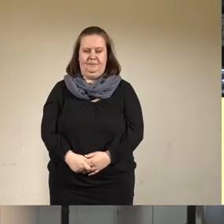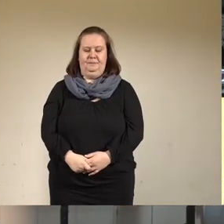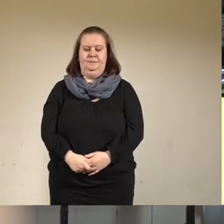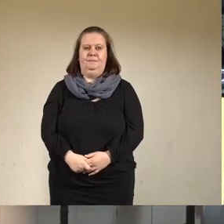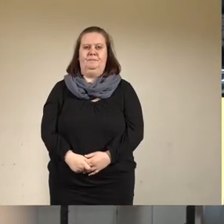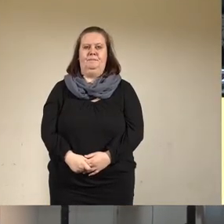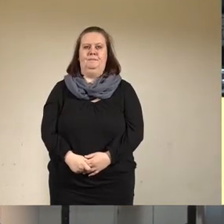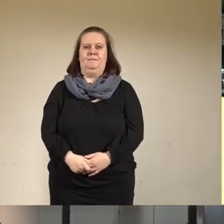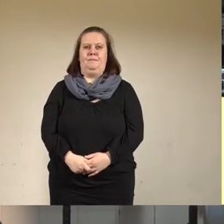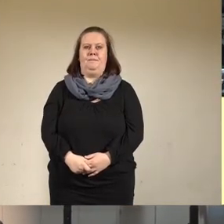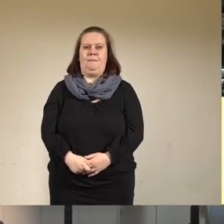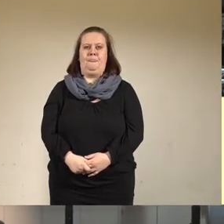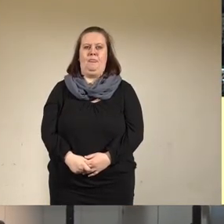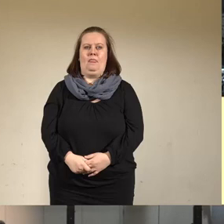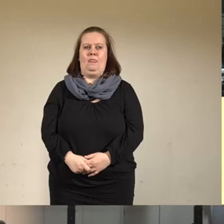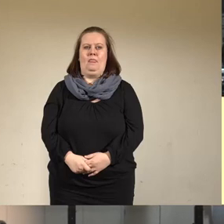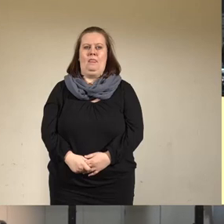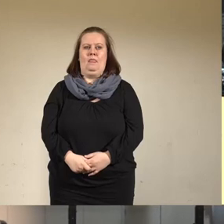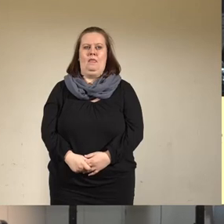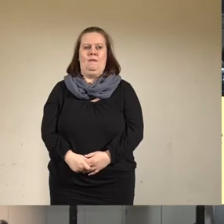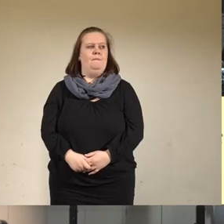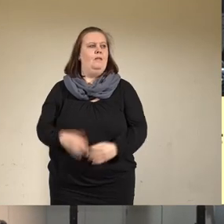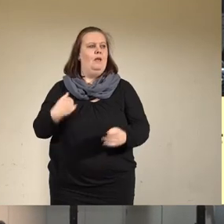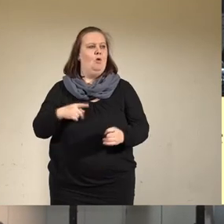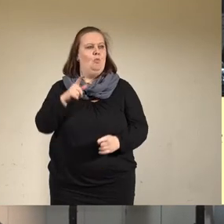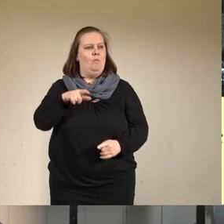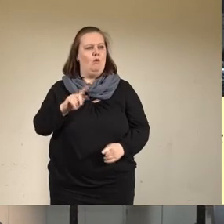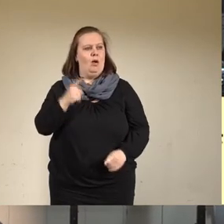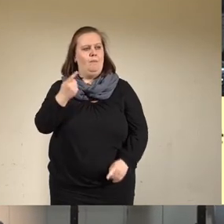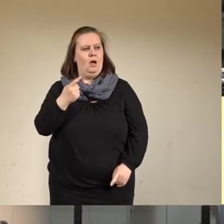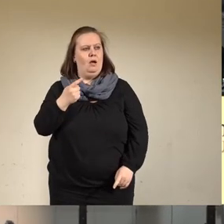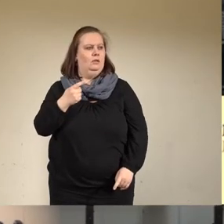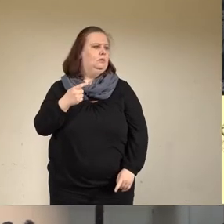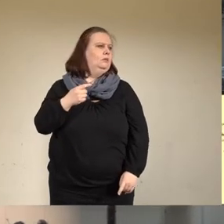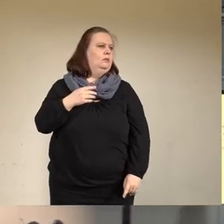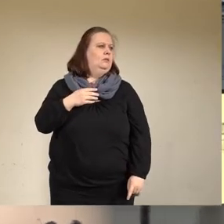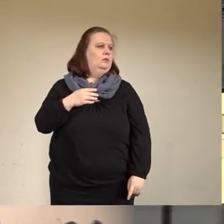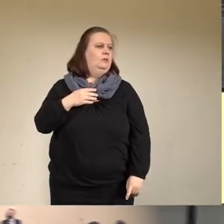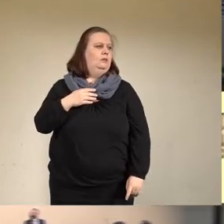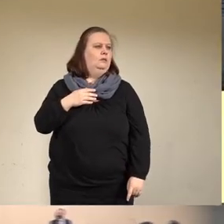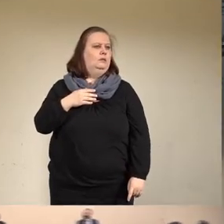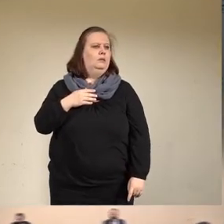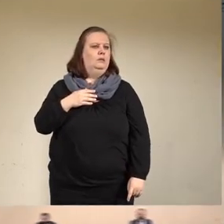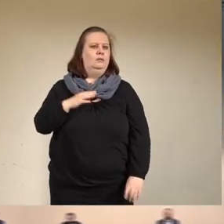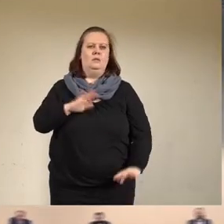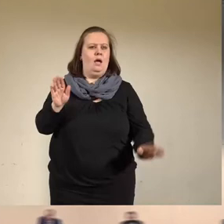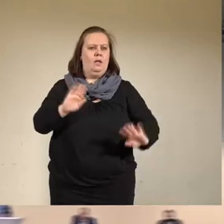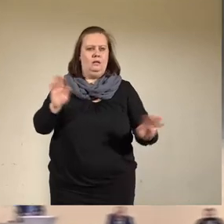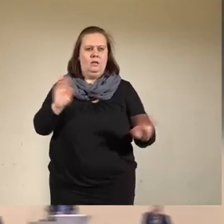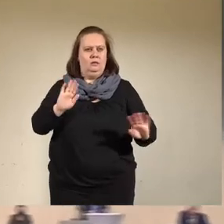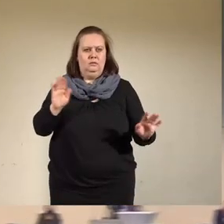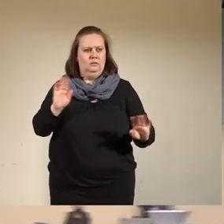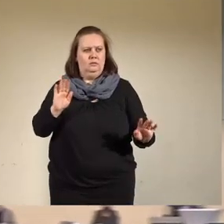kommen damit zum Herr Oberbürgermeister, da mein Stimmverhalten ungewöhnlich ist, würde ich es gerne erklären. Nein, aber das die steht in der